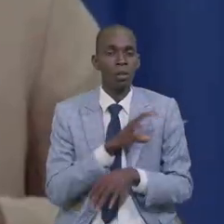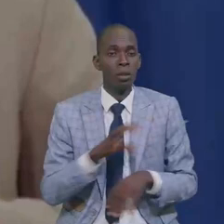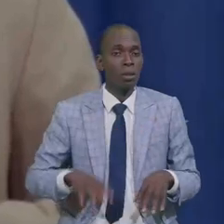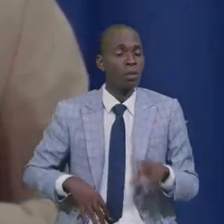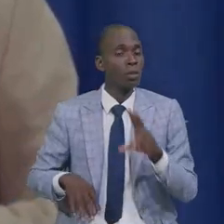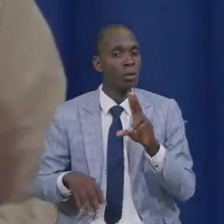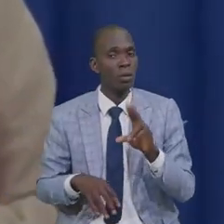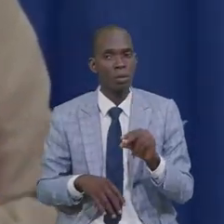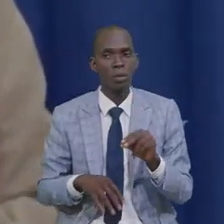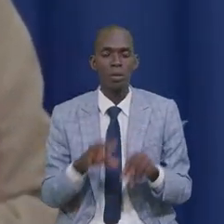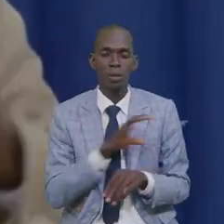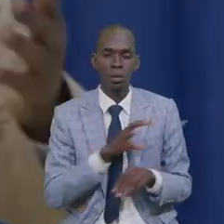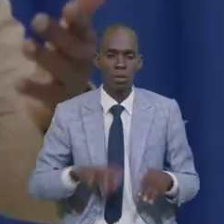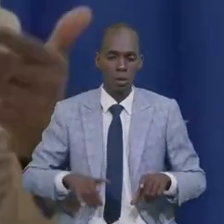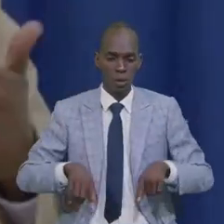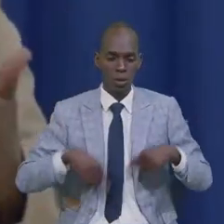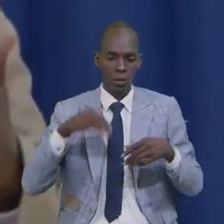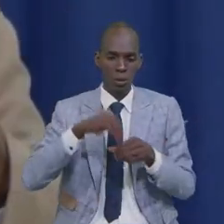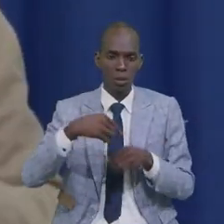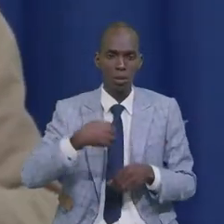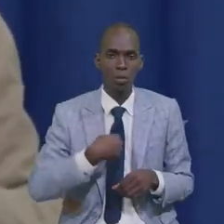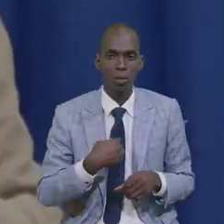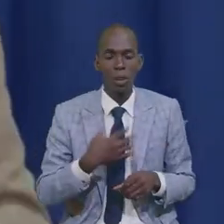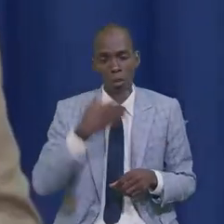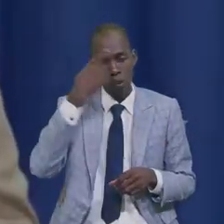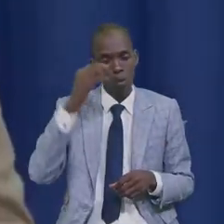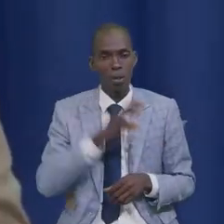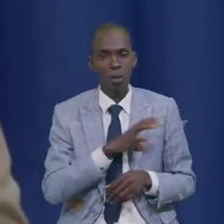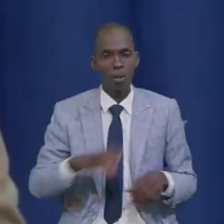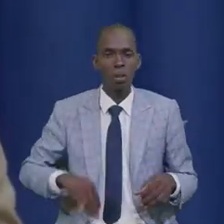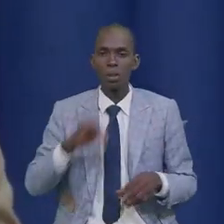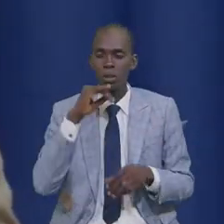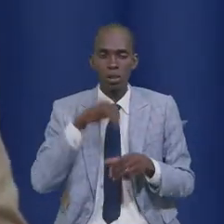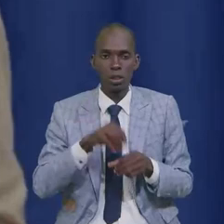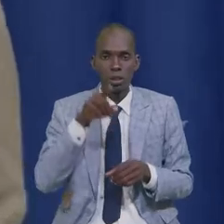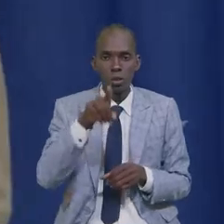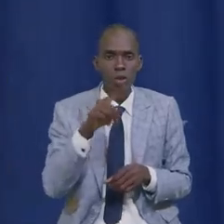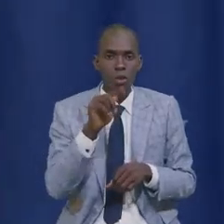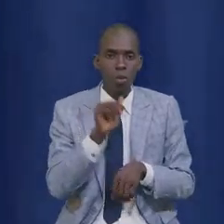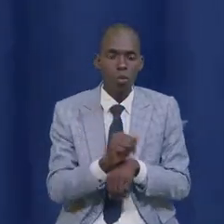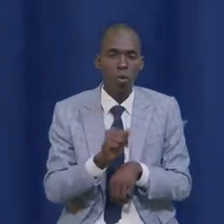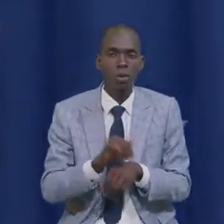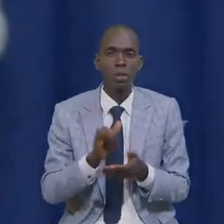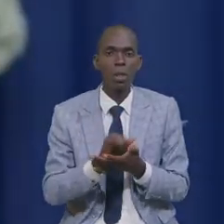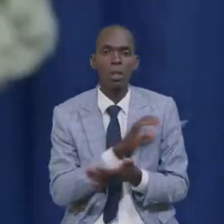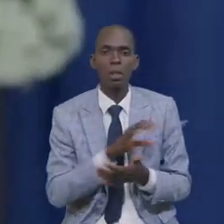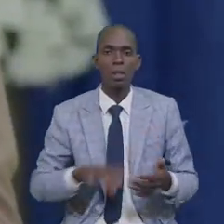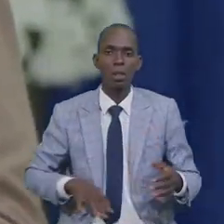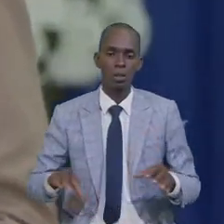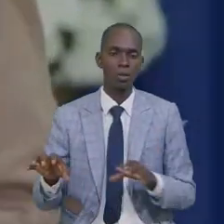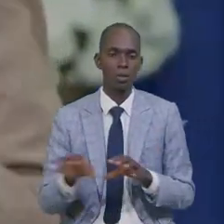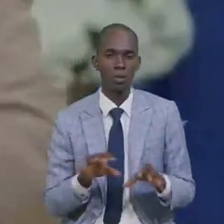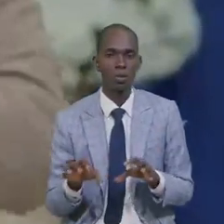Non. Christ habite en toi. Et parce que Christ habite en toi, les œuvres qu'il